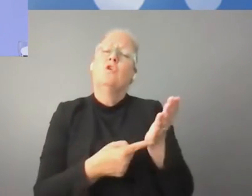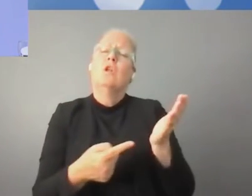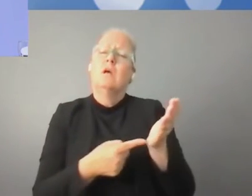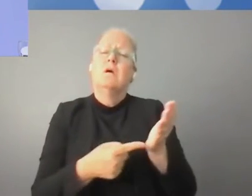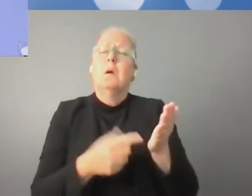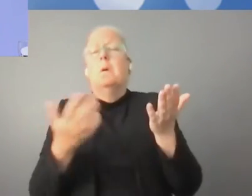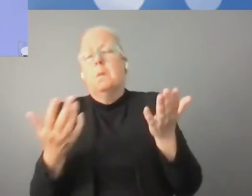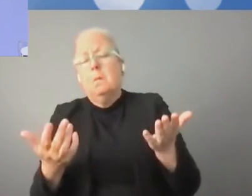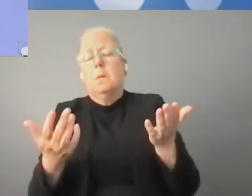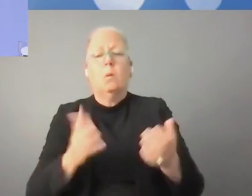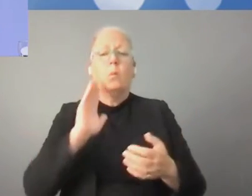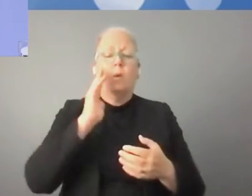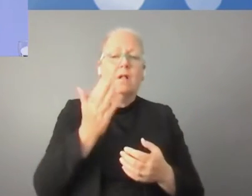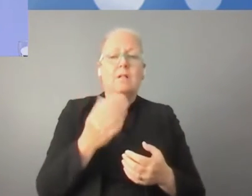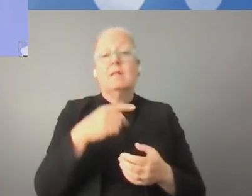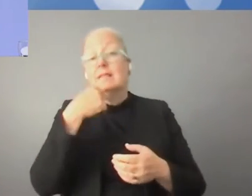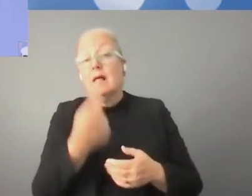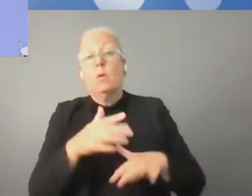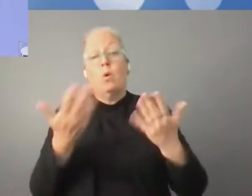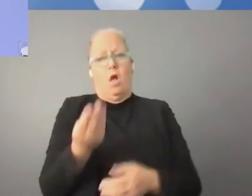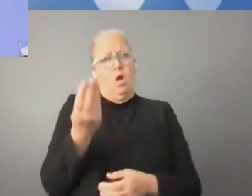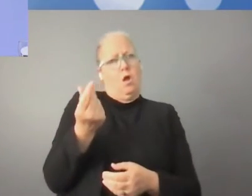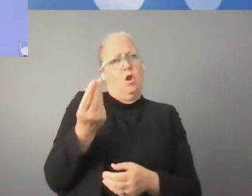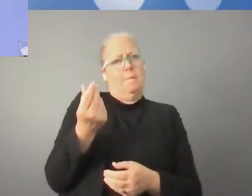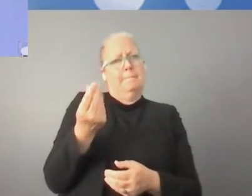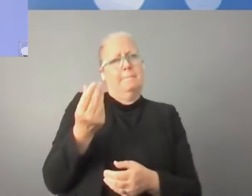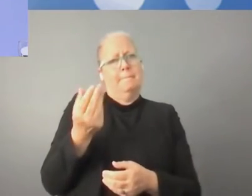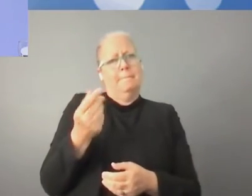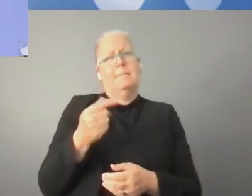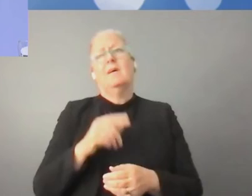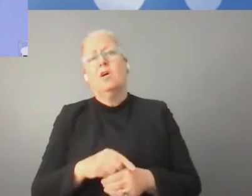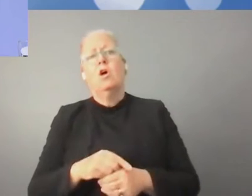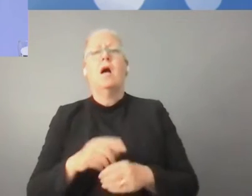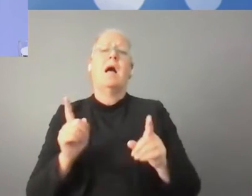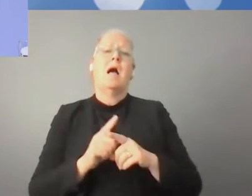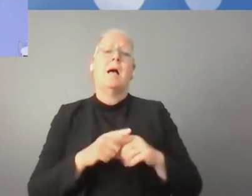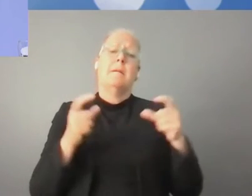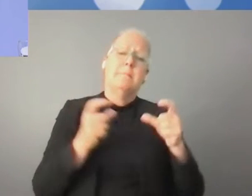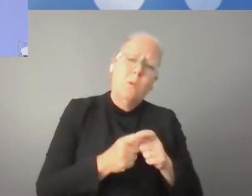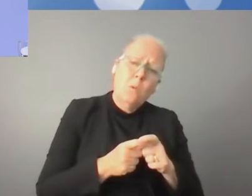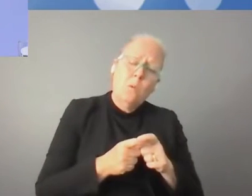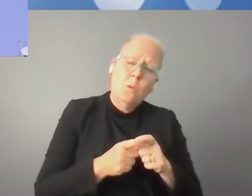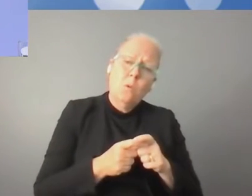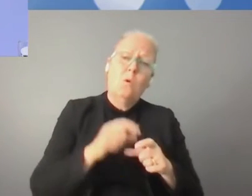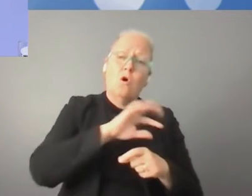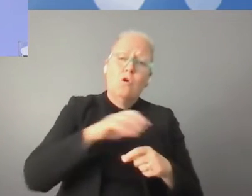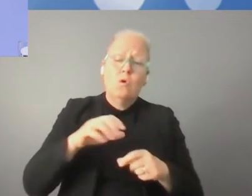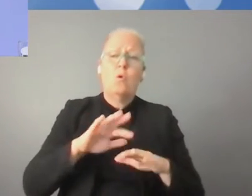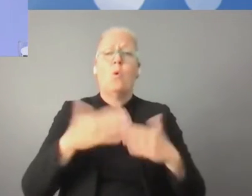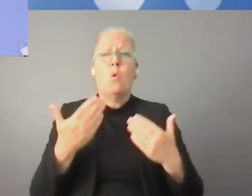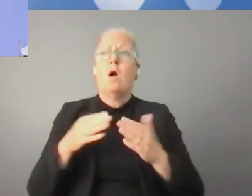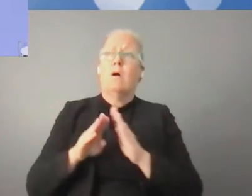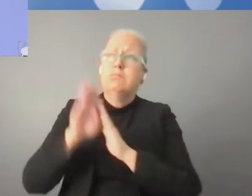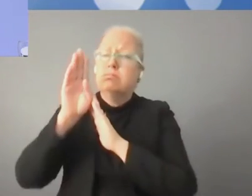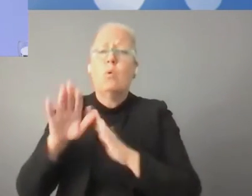такой является наша главная цель. И, конечно же, новые технологии будут все больше определять